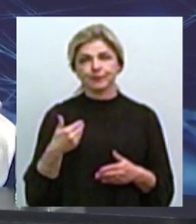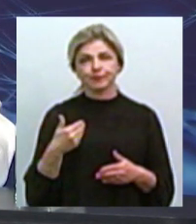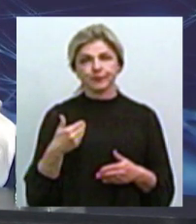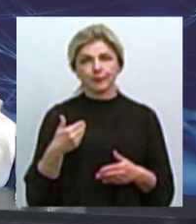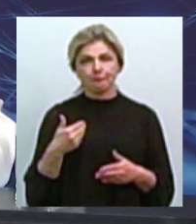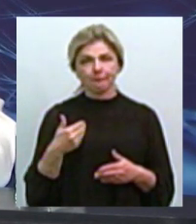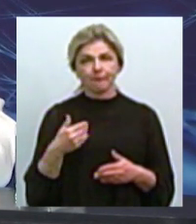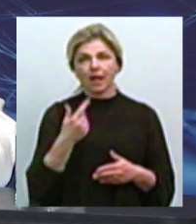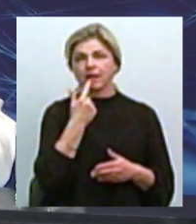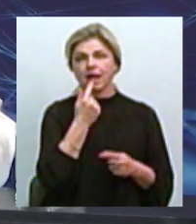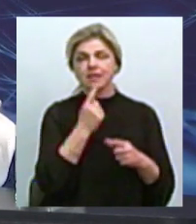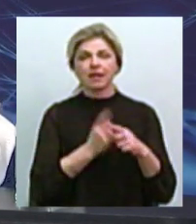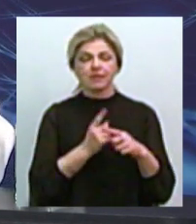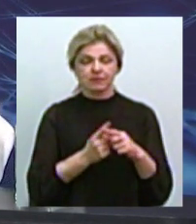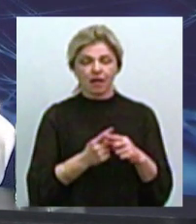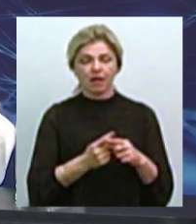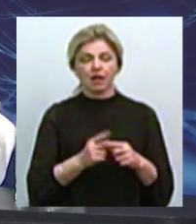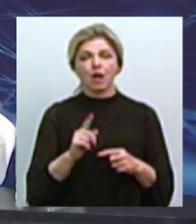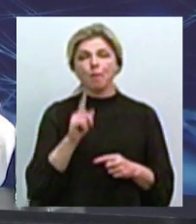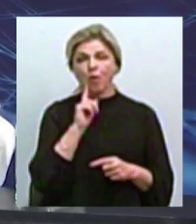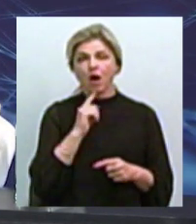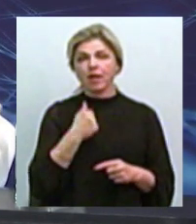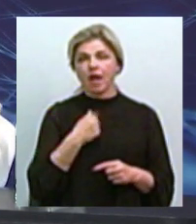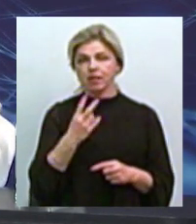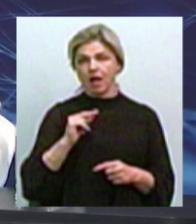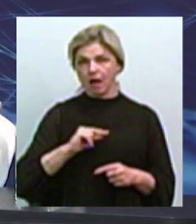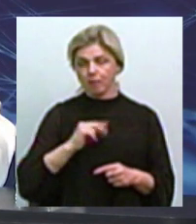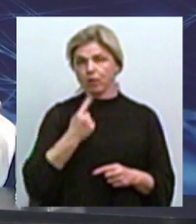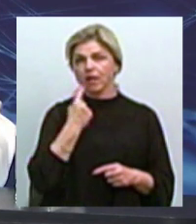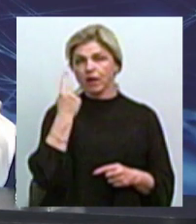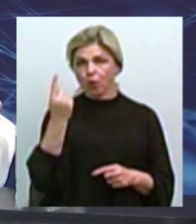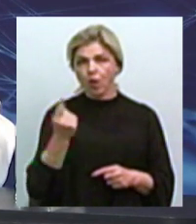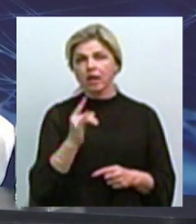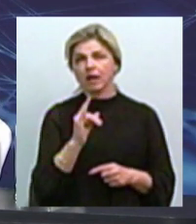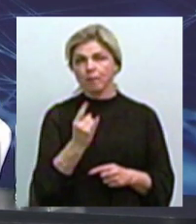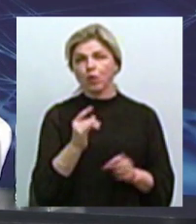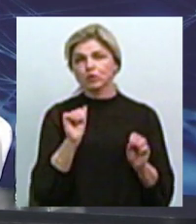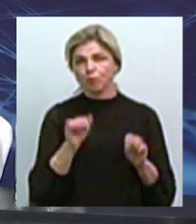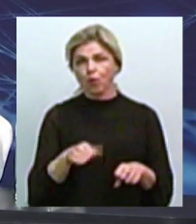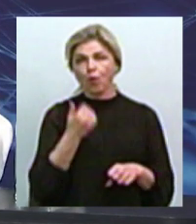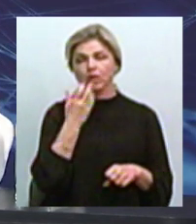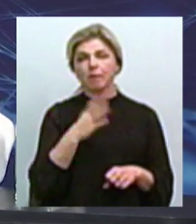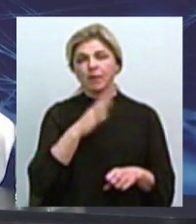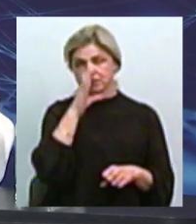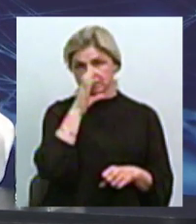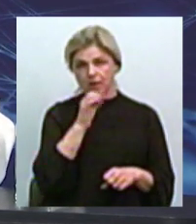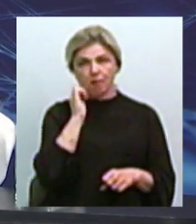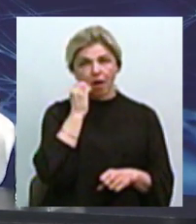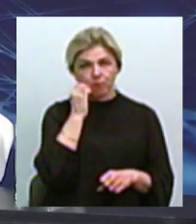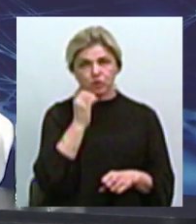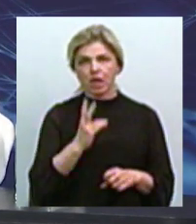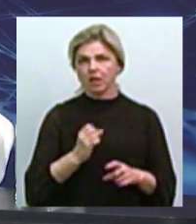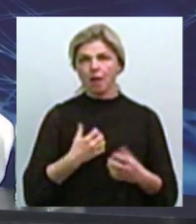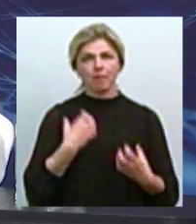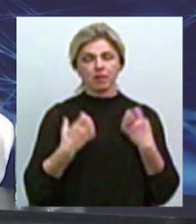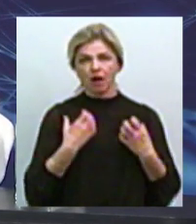помощи Красного Креста, который был, потому что пока я находилась на работе, достаточно далеко, ребенок смог, когда было плохо нашей бабушке, не